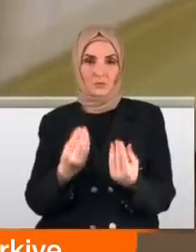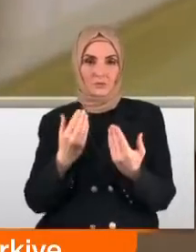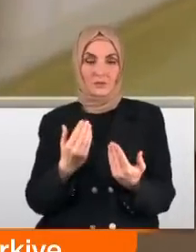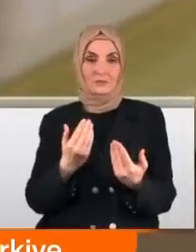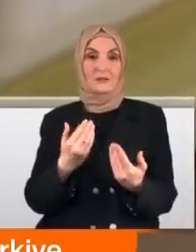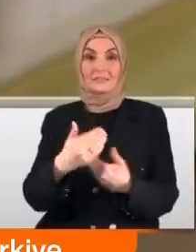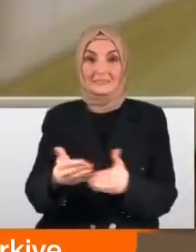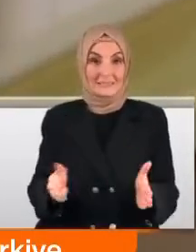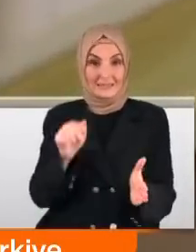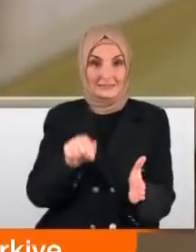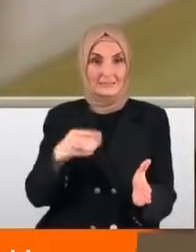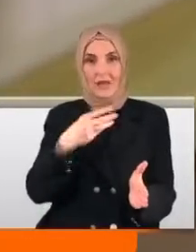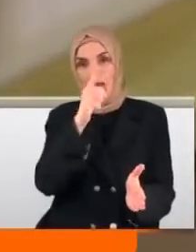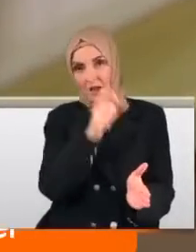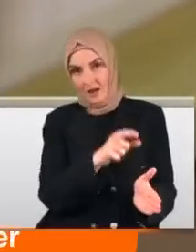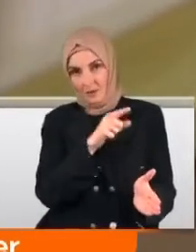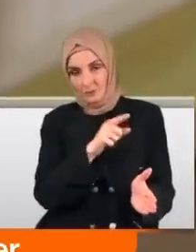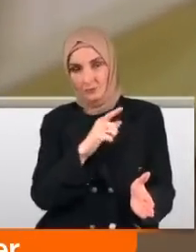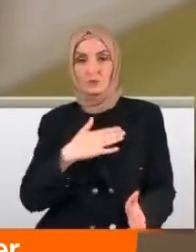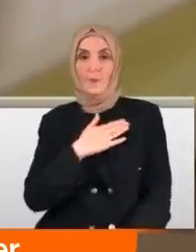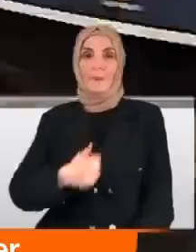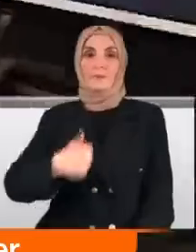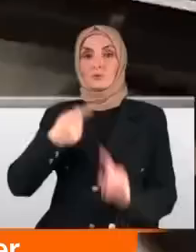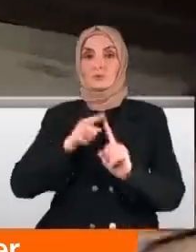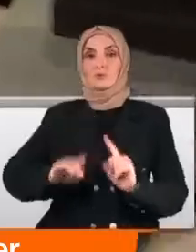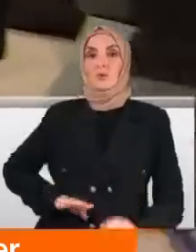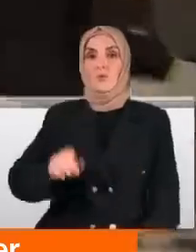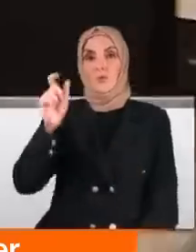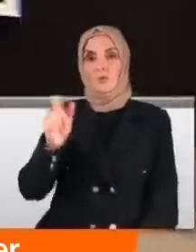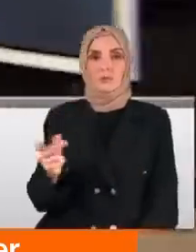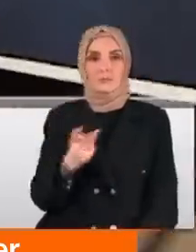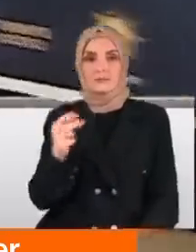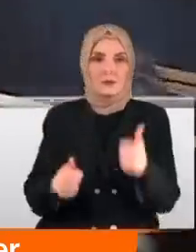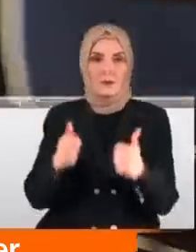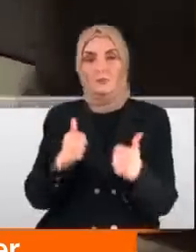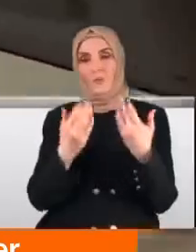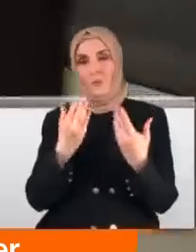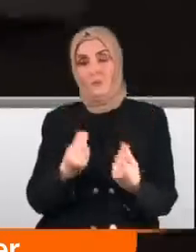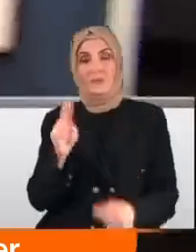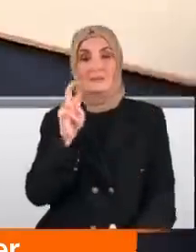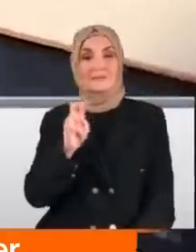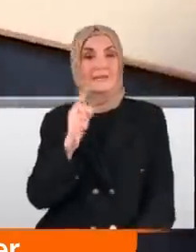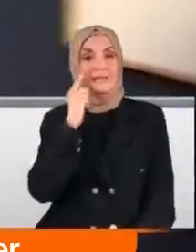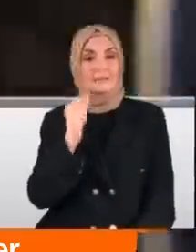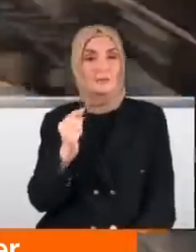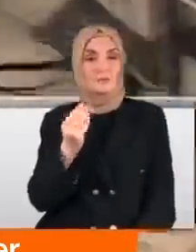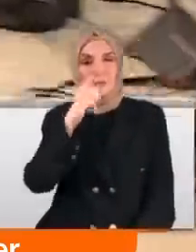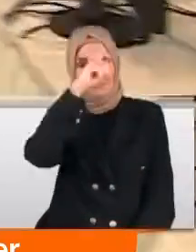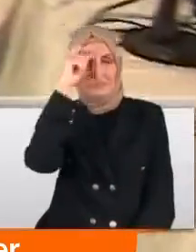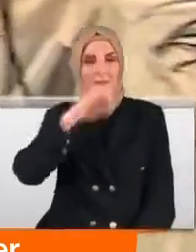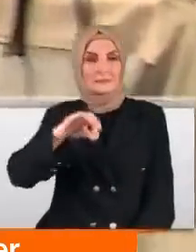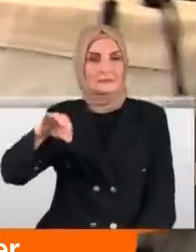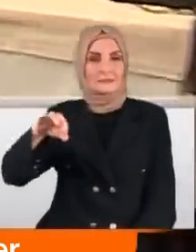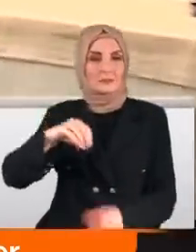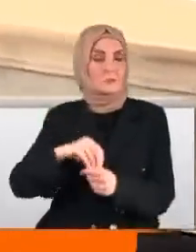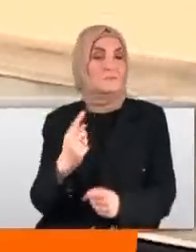Cumhurbaşkanı Erdoğan'la CHP Genel Başkanı Kemal Kılıçdaroğlu yarışacak. 28 Mayıs'ın en sıcak duraklarından biri